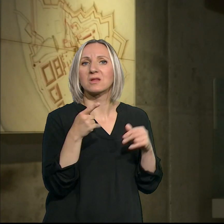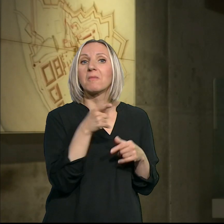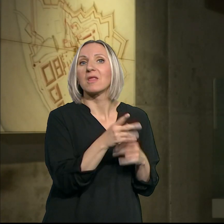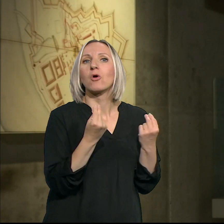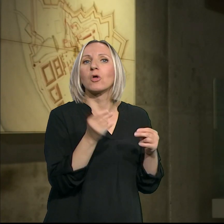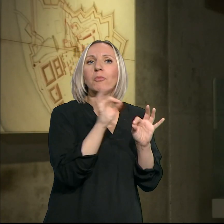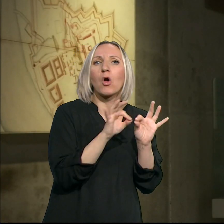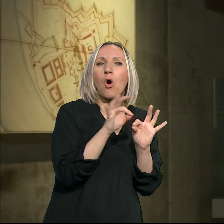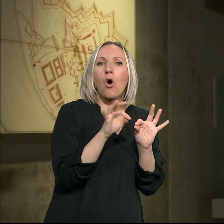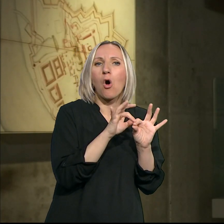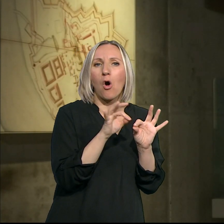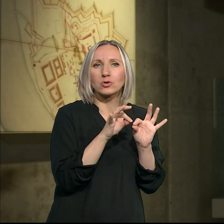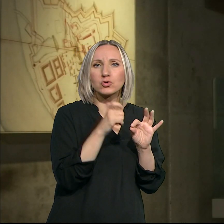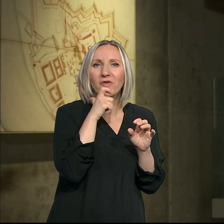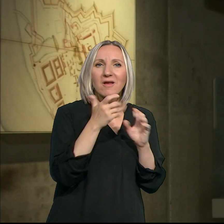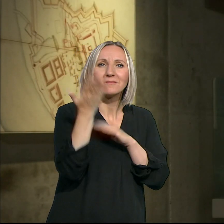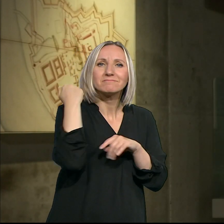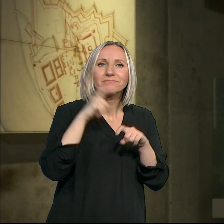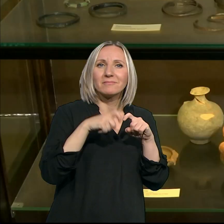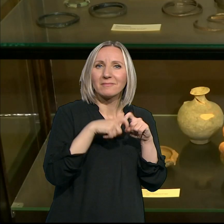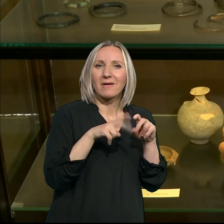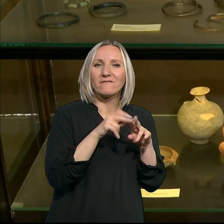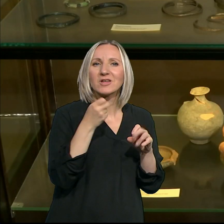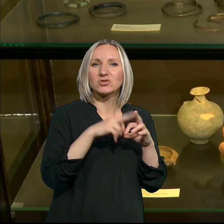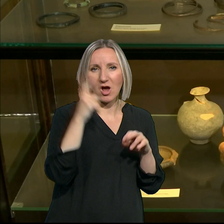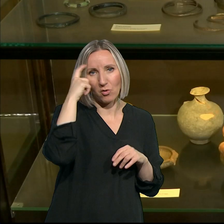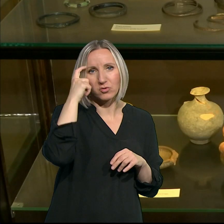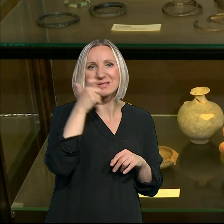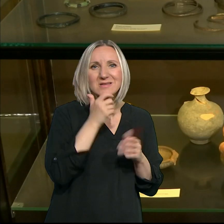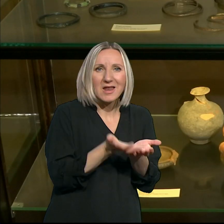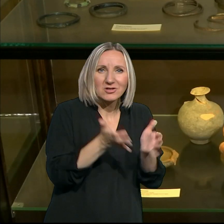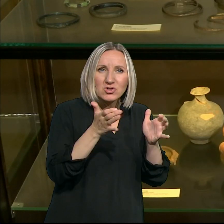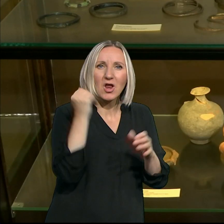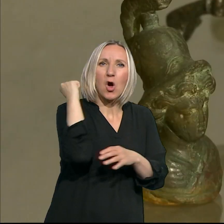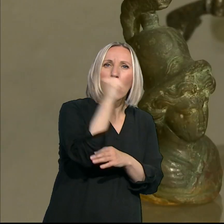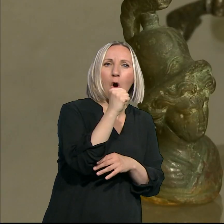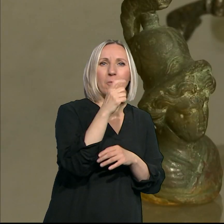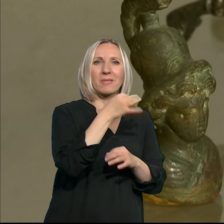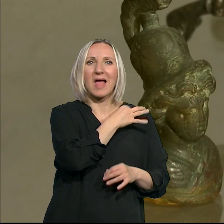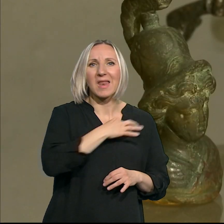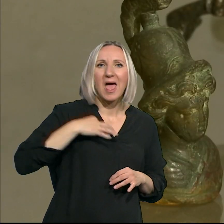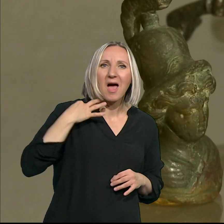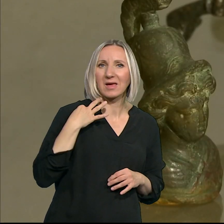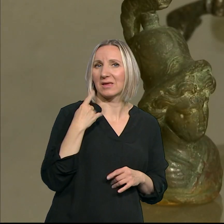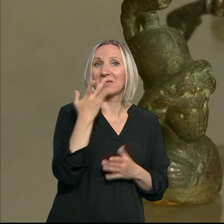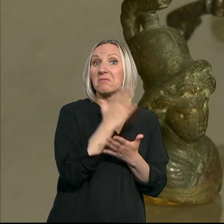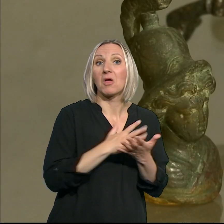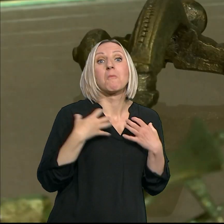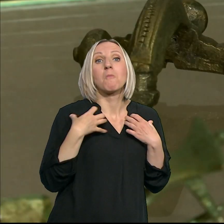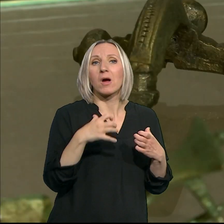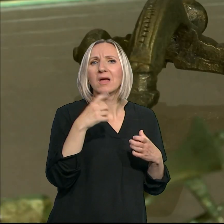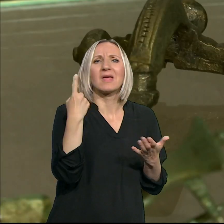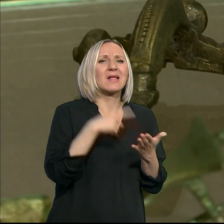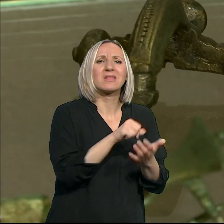dobro očuvane artefakte vinčarske kulture. Stare činije, koplja, nakit samo su deo njegove bogate i